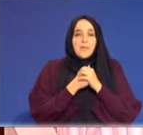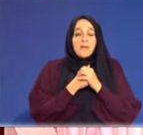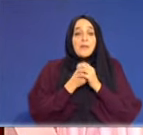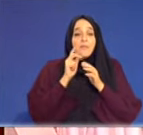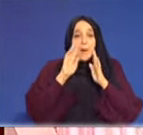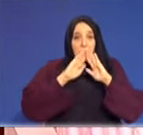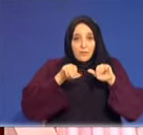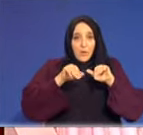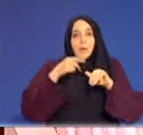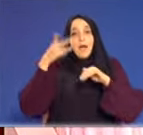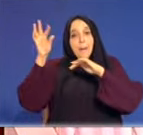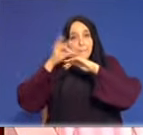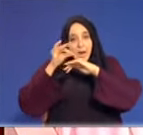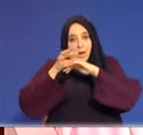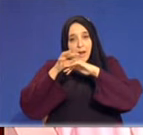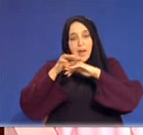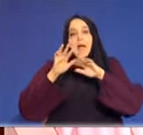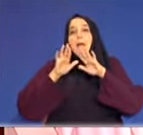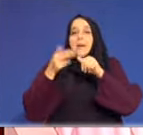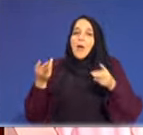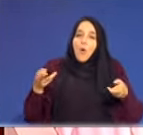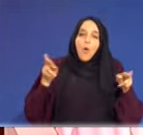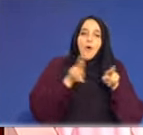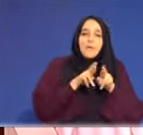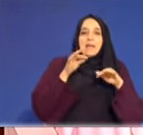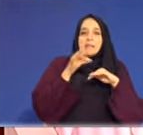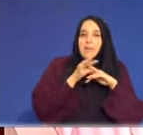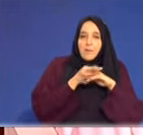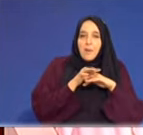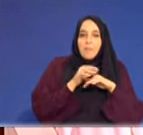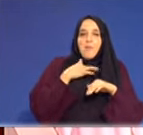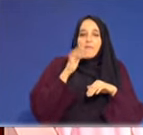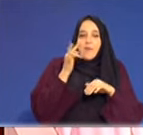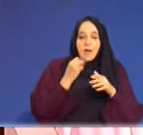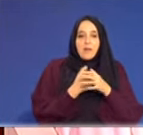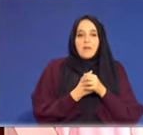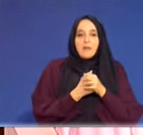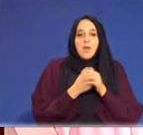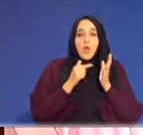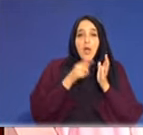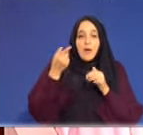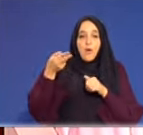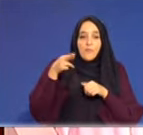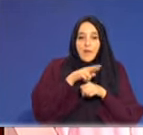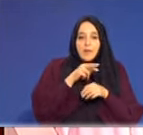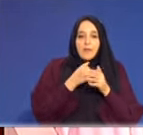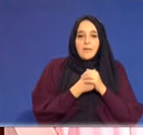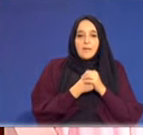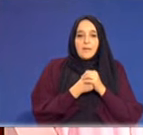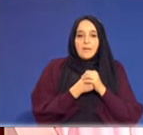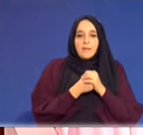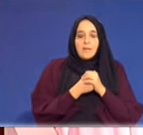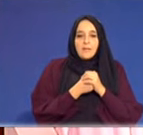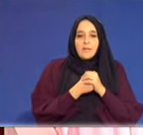الأخي هذا. عاود تزوجها من جديد. هاي عاود تزوجها من جديد. ومن بعد كي ولات دار